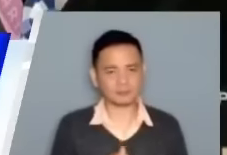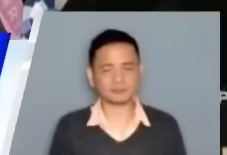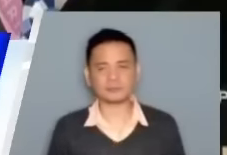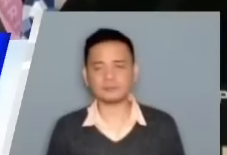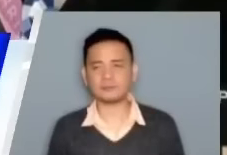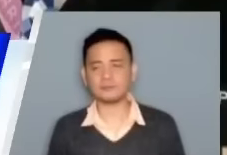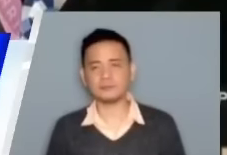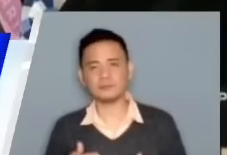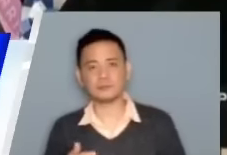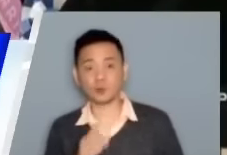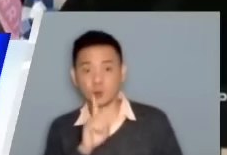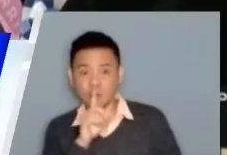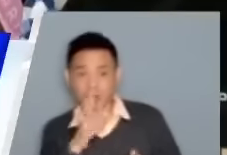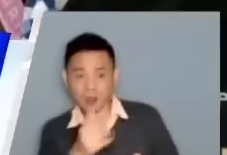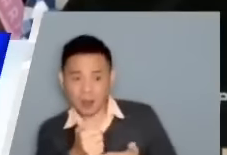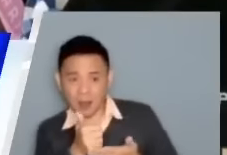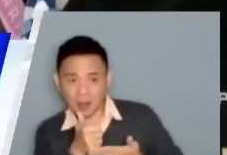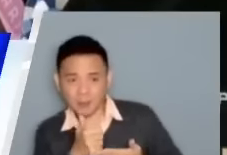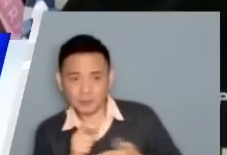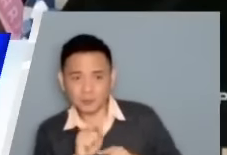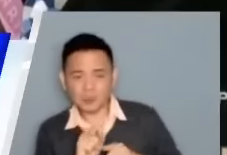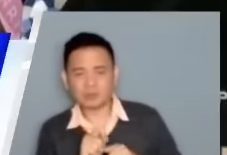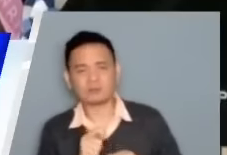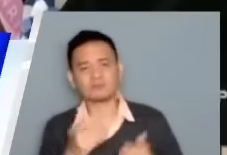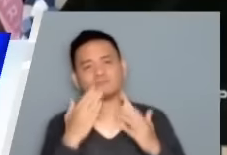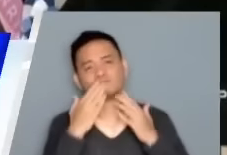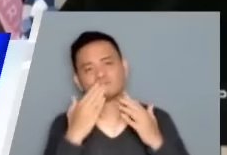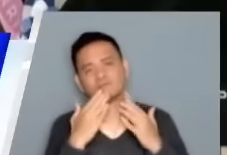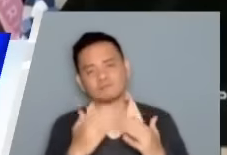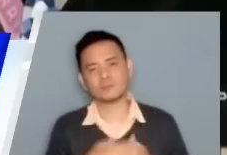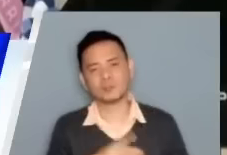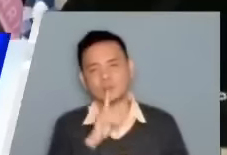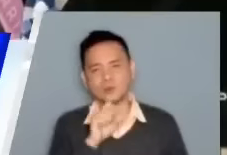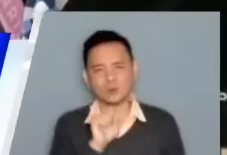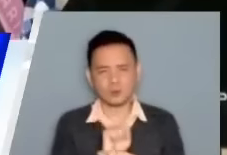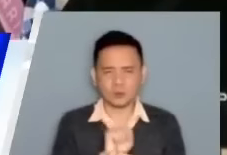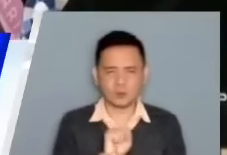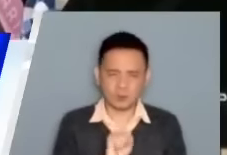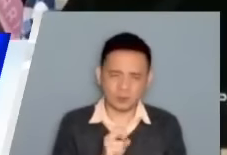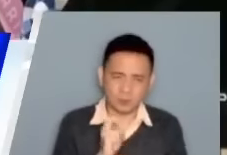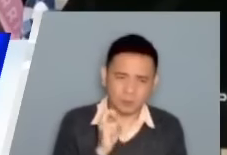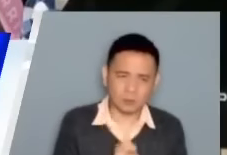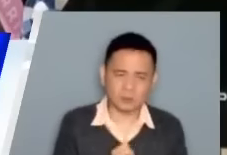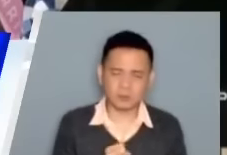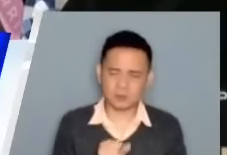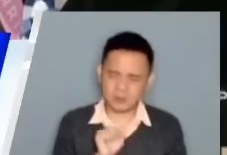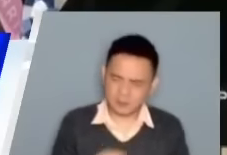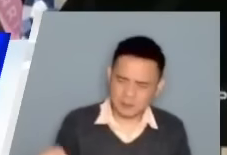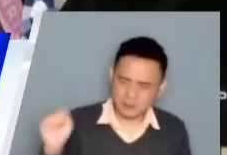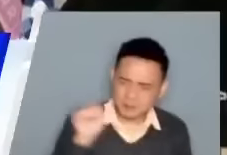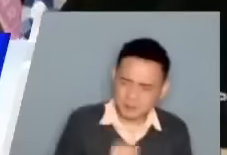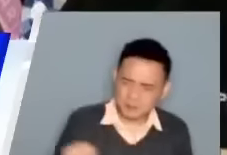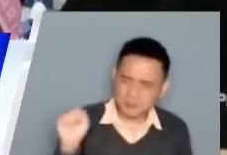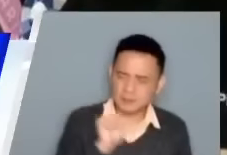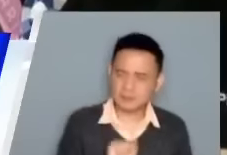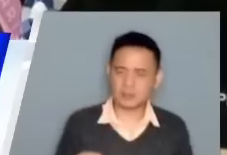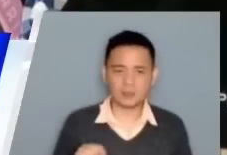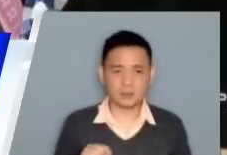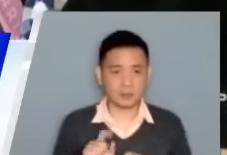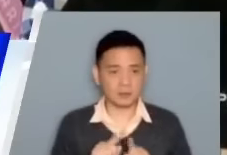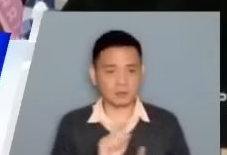sa training and nag-work hard po talaga Kami marami kaming pinagtanungan ng mga coaches